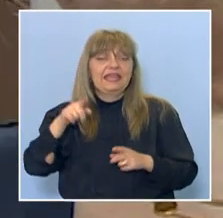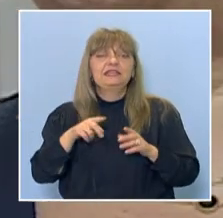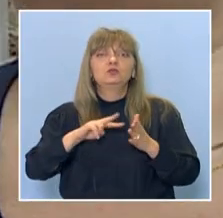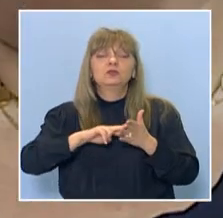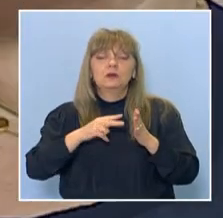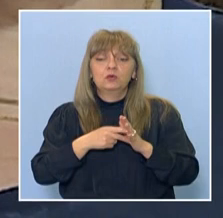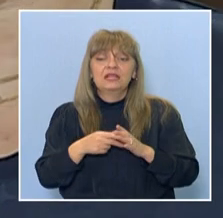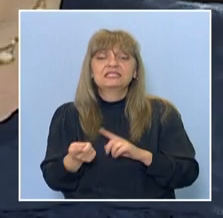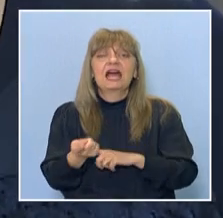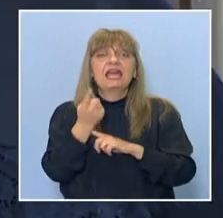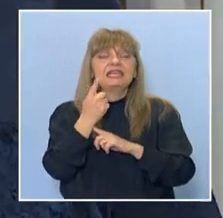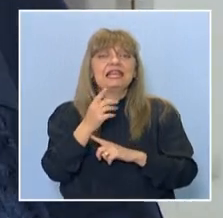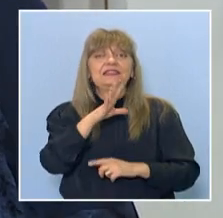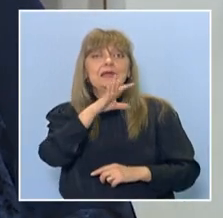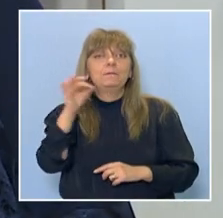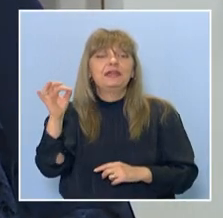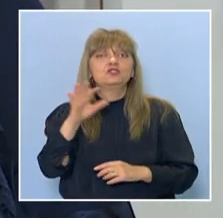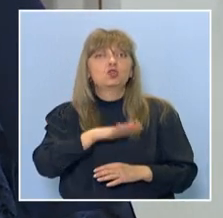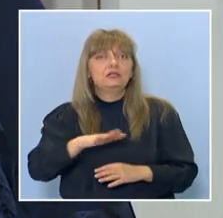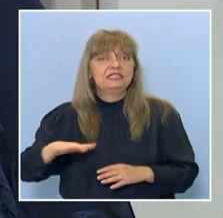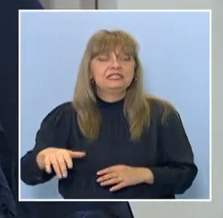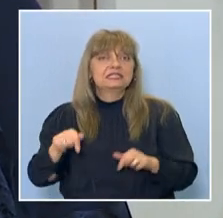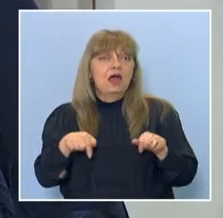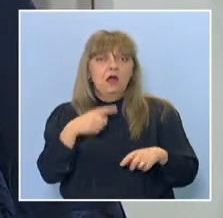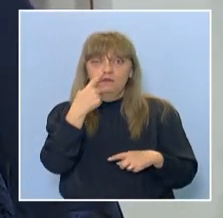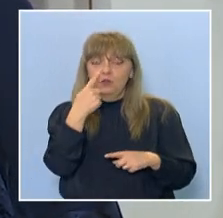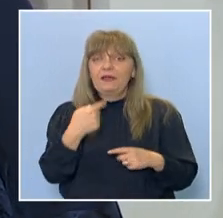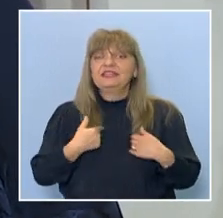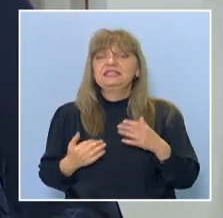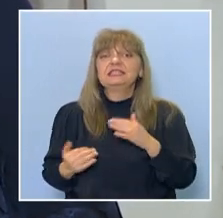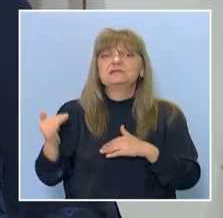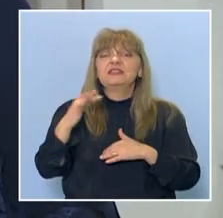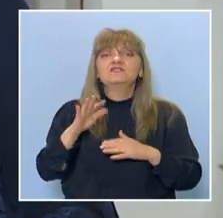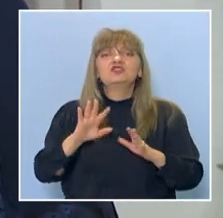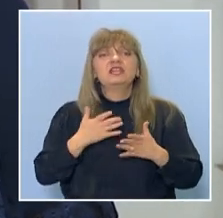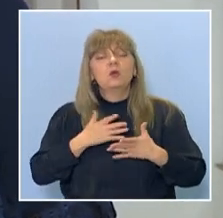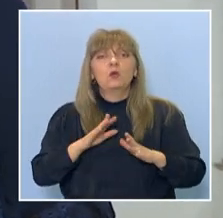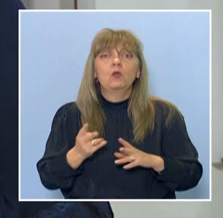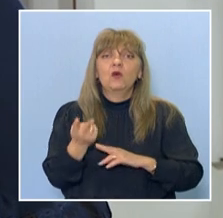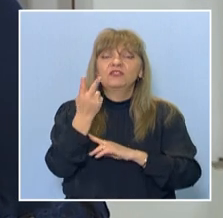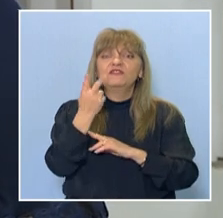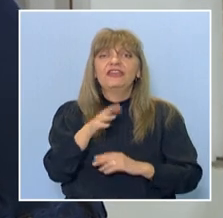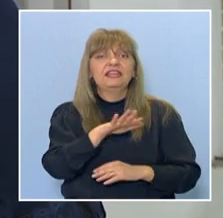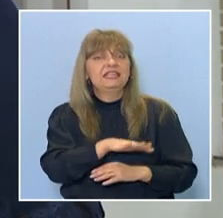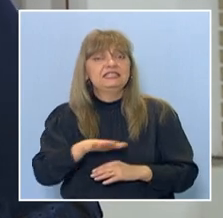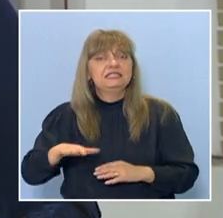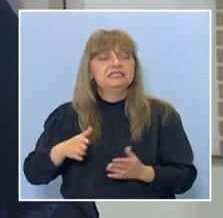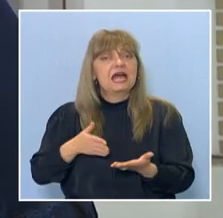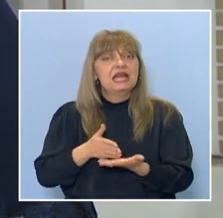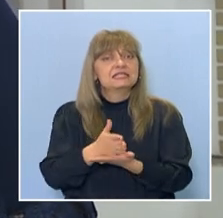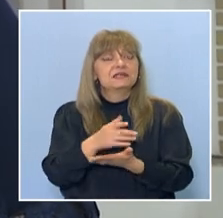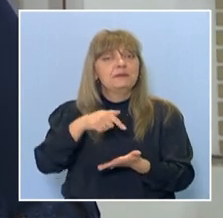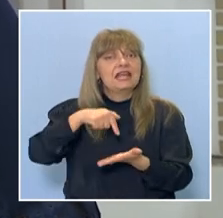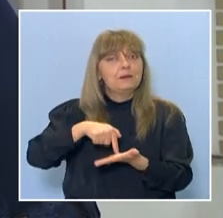са 1500 деца. Ние към момента сме ги надвишили, над 2000 деца са минали през